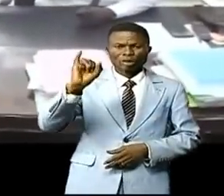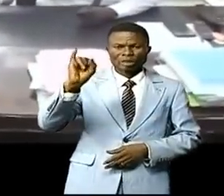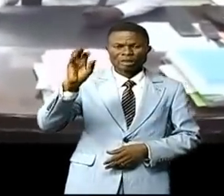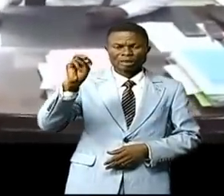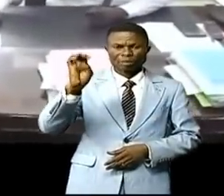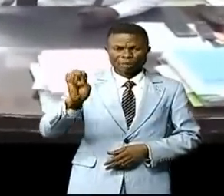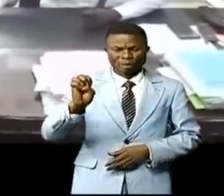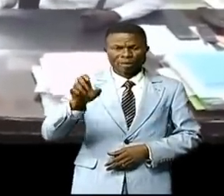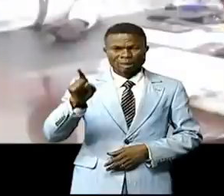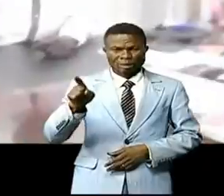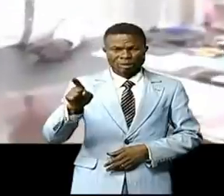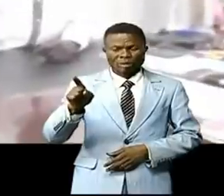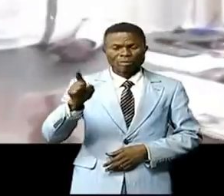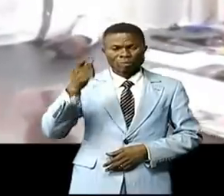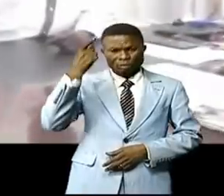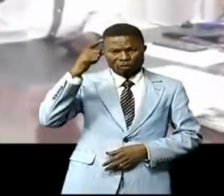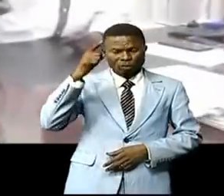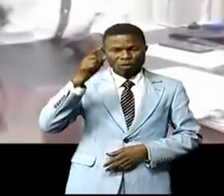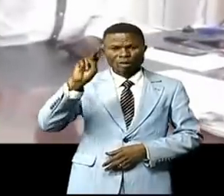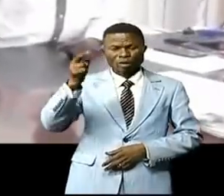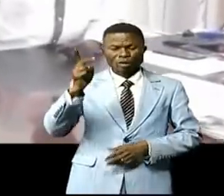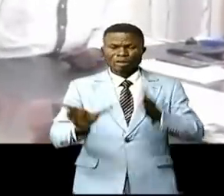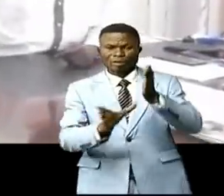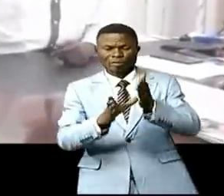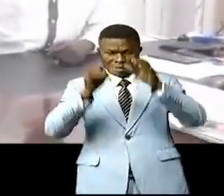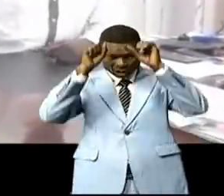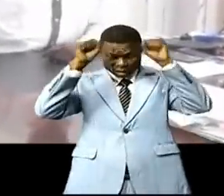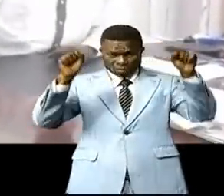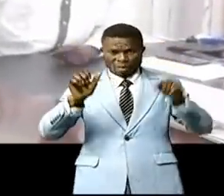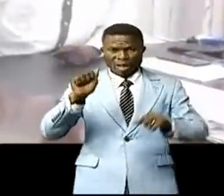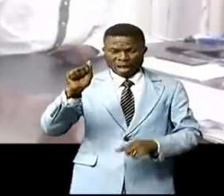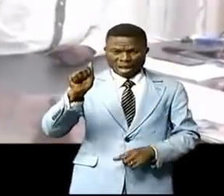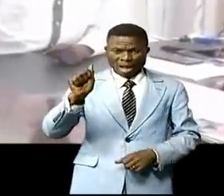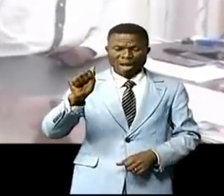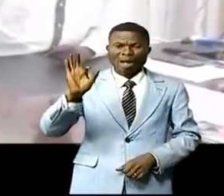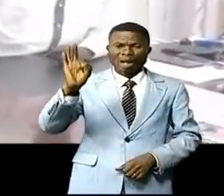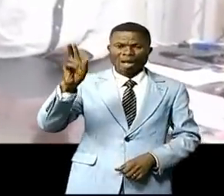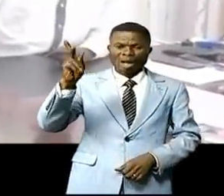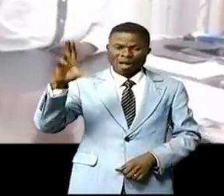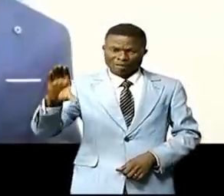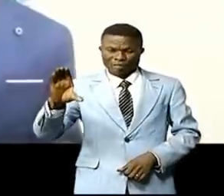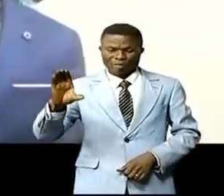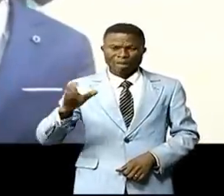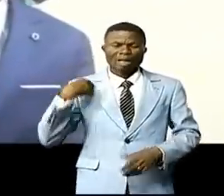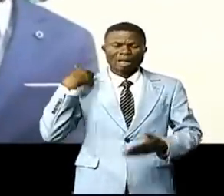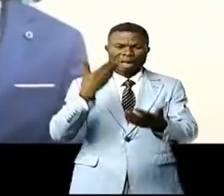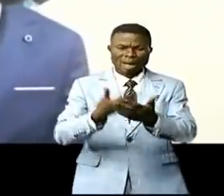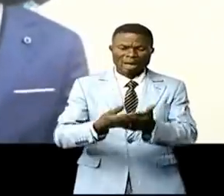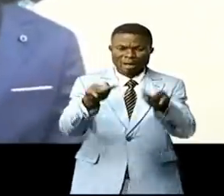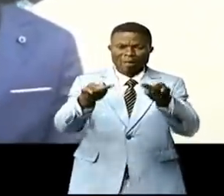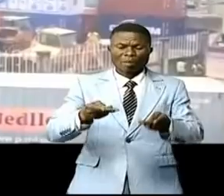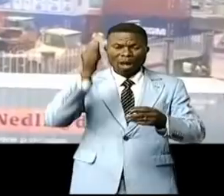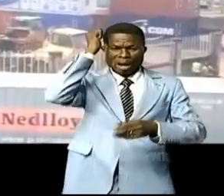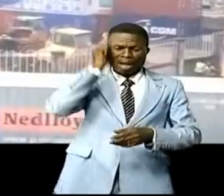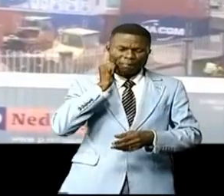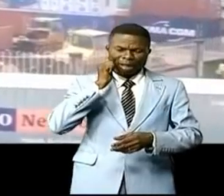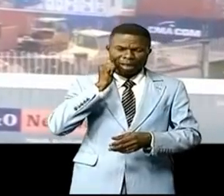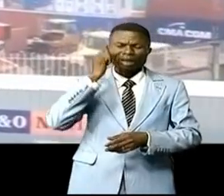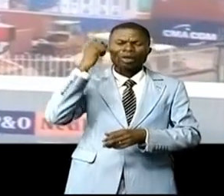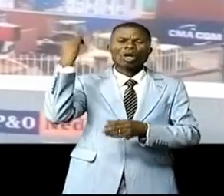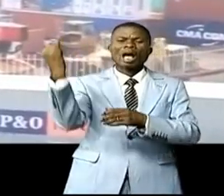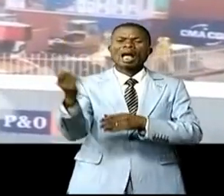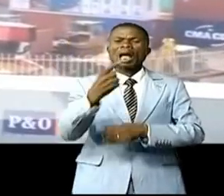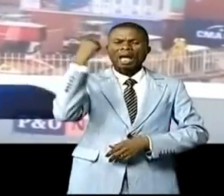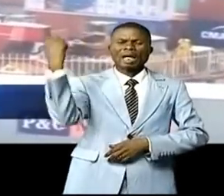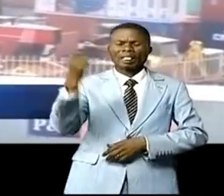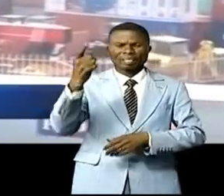à Socimex auprès du deuxième vice-président de la FEC pour chuter enfin au port international de Matadi, où il s'est entretenu